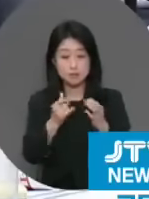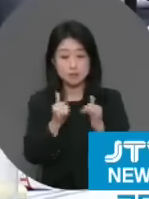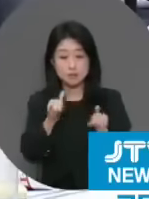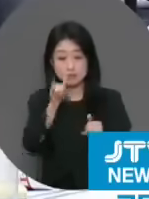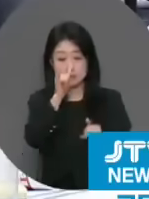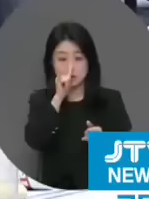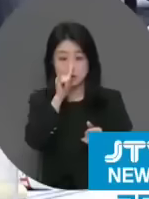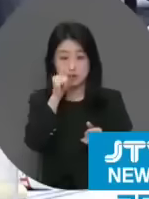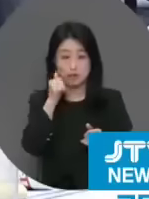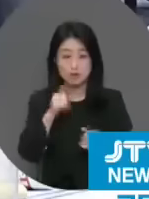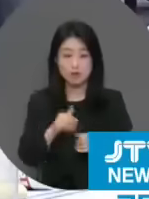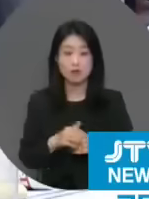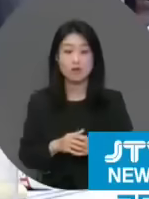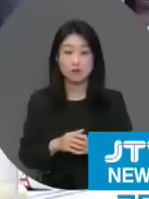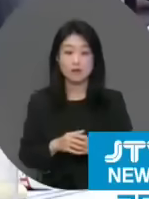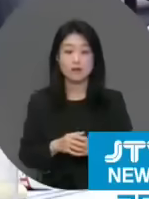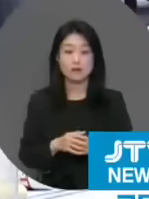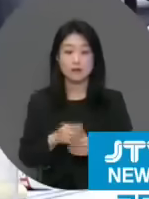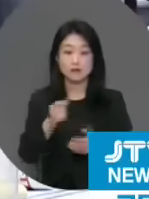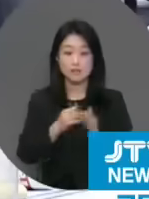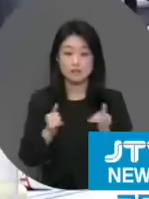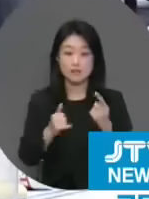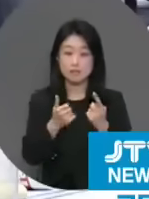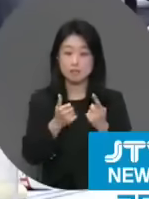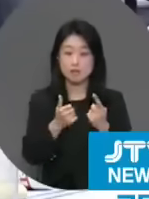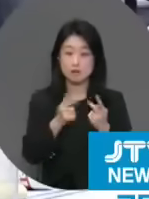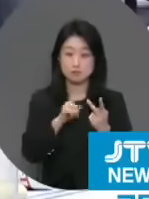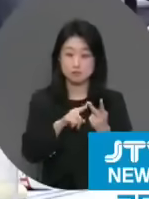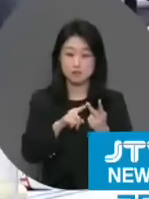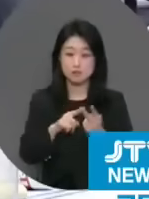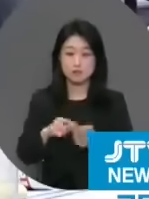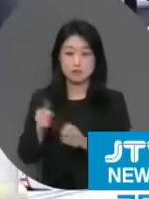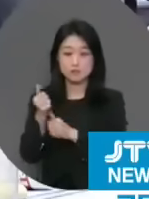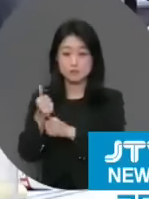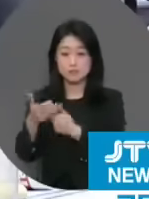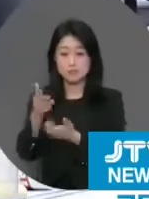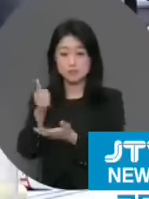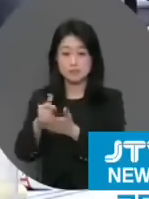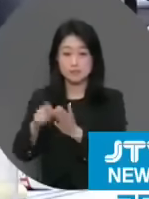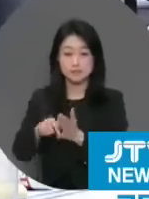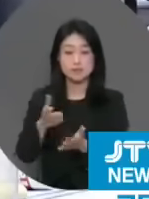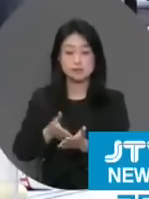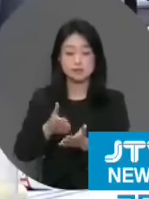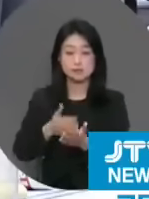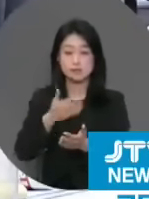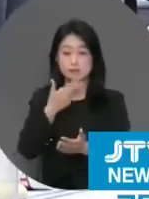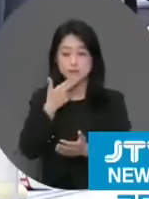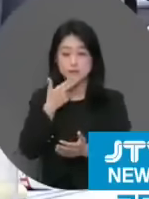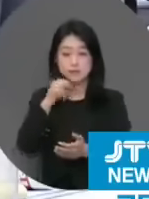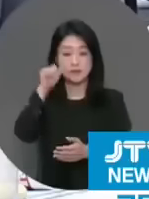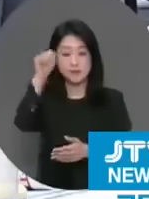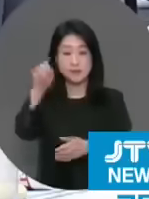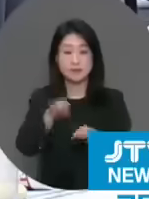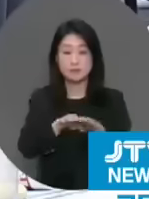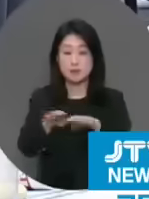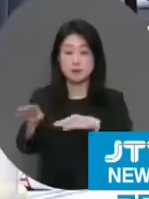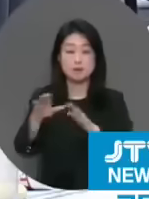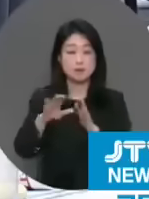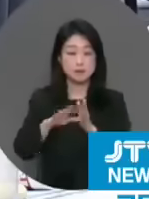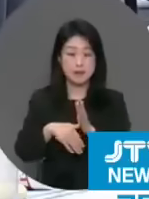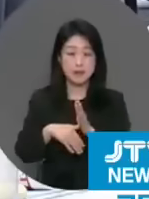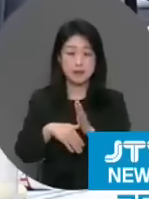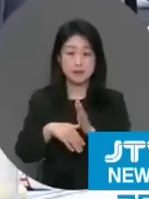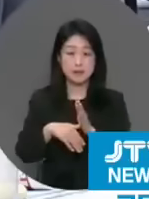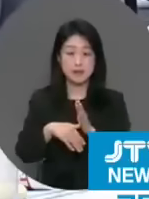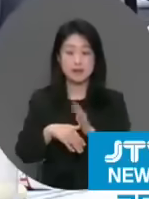또 두 있나요? 명이 아, 또 다른 기자인가요, 이때? 그러면 비서실장만 하시고 뉴스는 안 하시고요. 네네 이때 다른 파업이